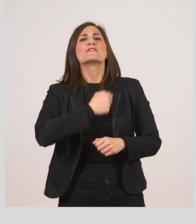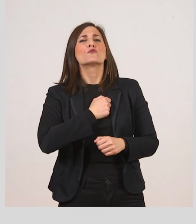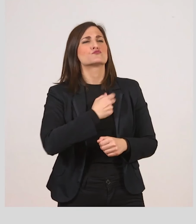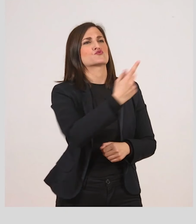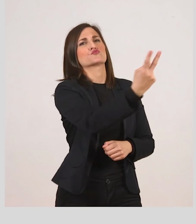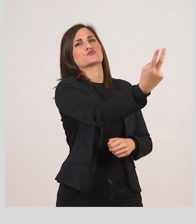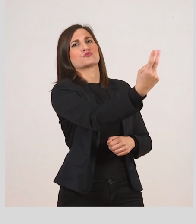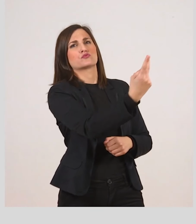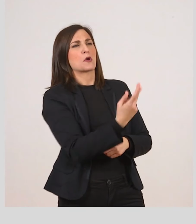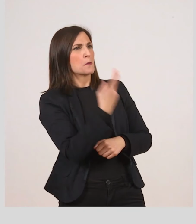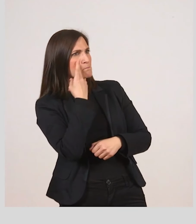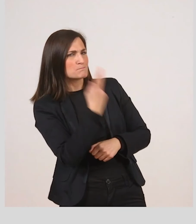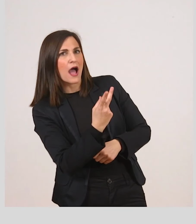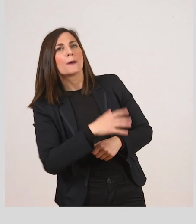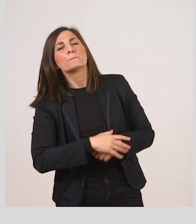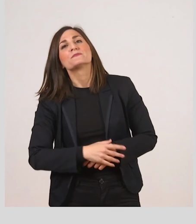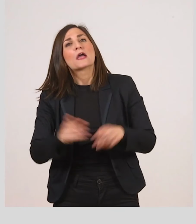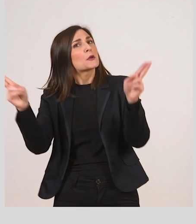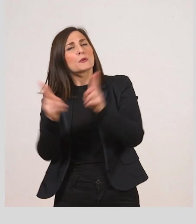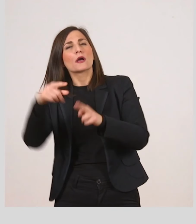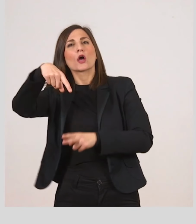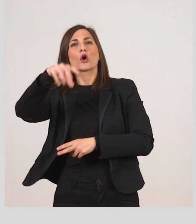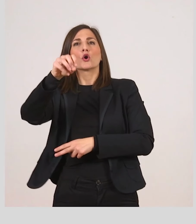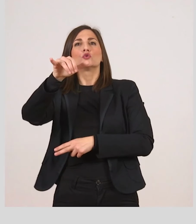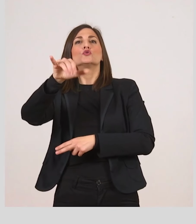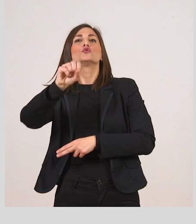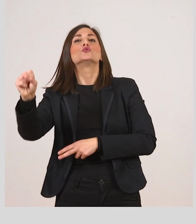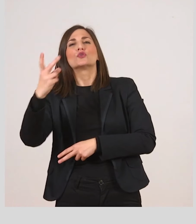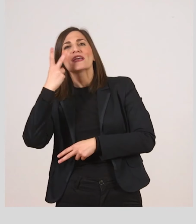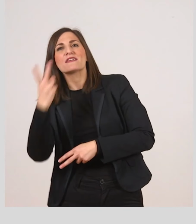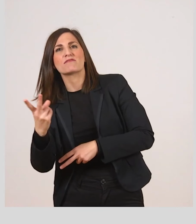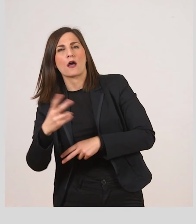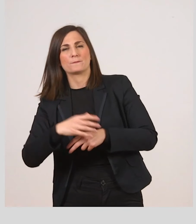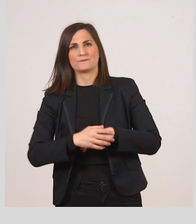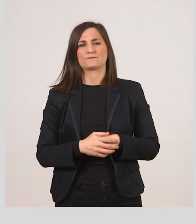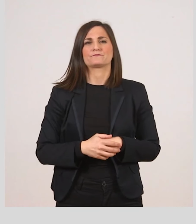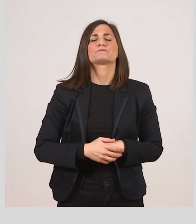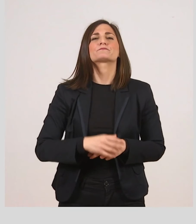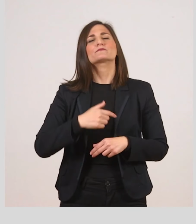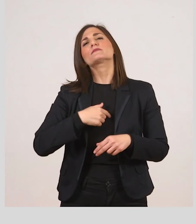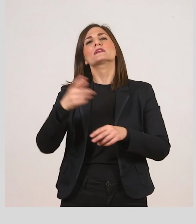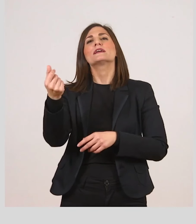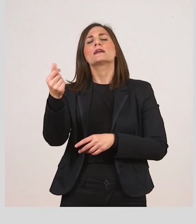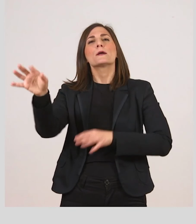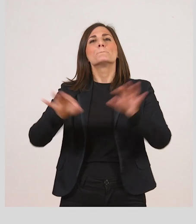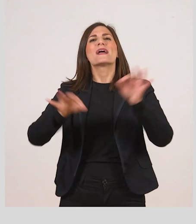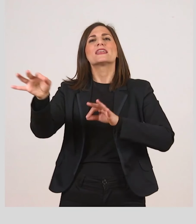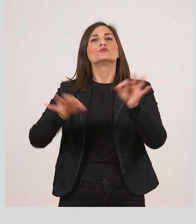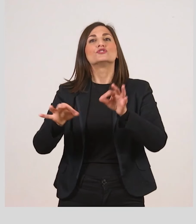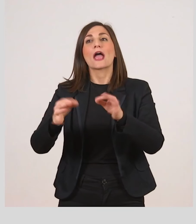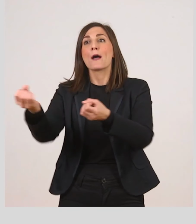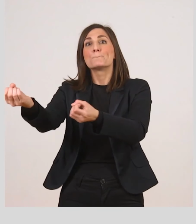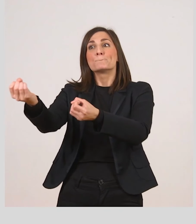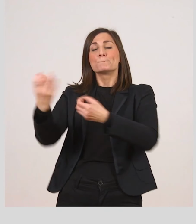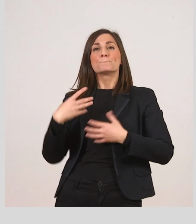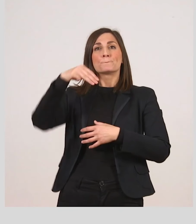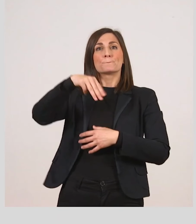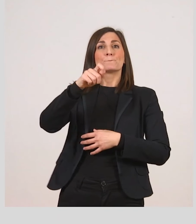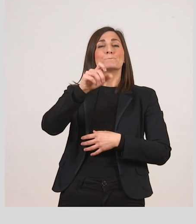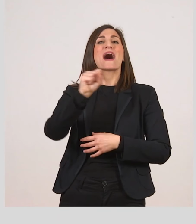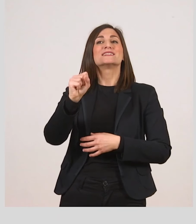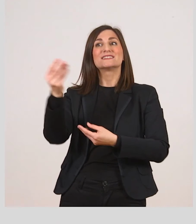μακριά. Τους είδα. Ωραία. Χάρισε ολόκληρη την περιουσία. Μας χάρισε,